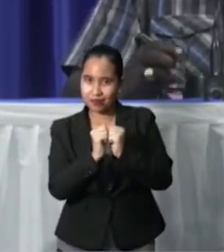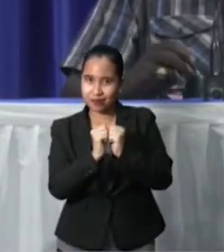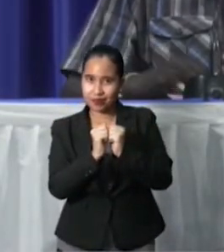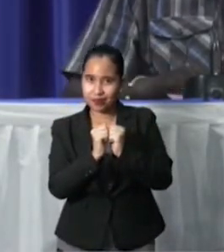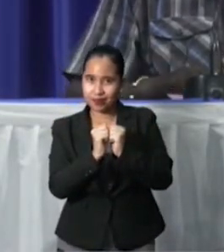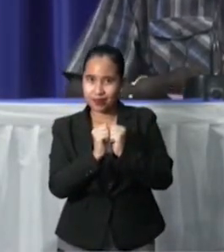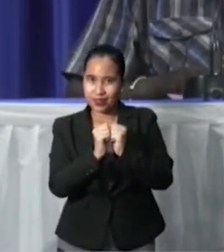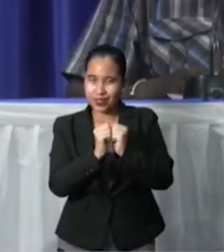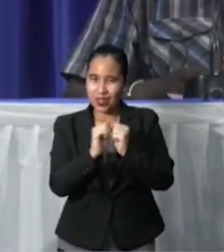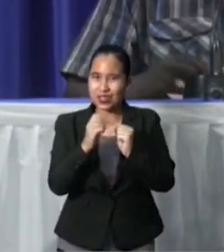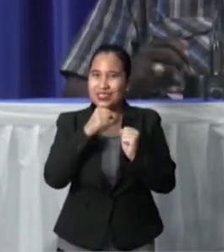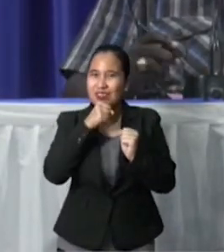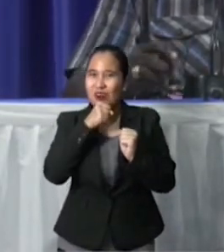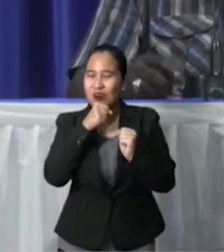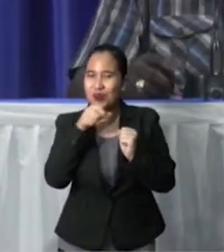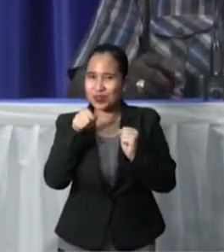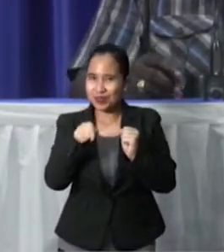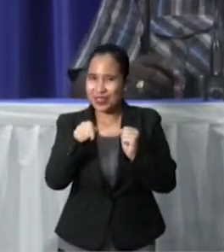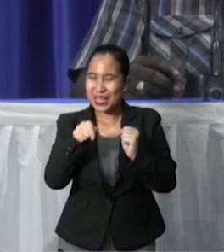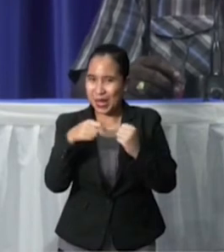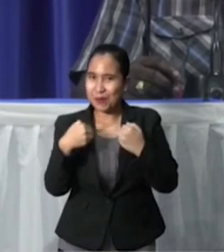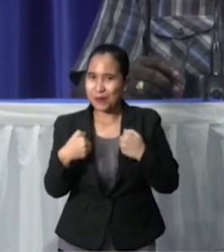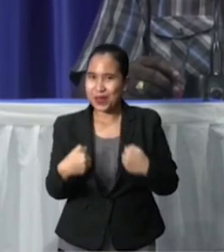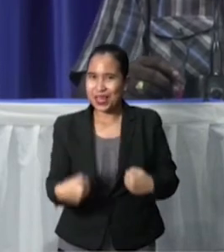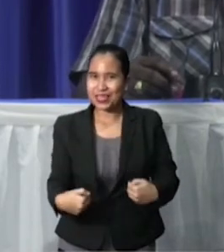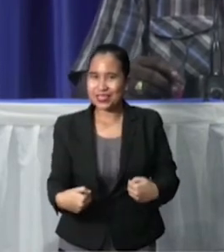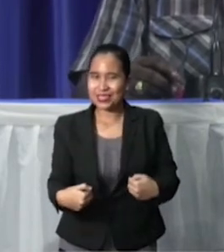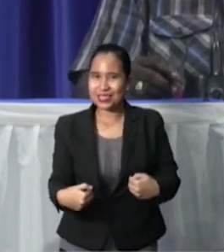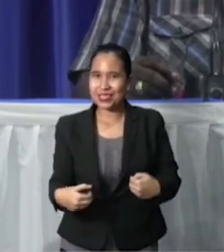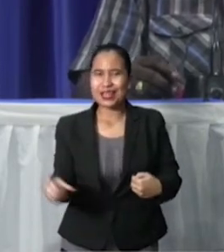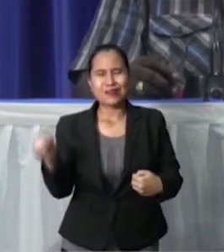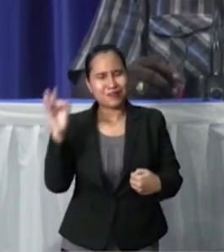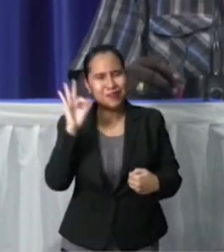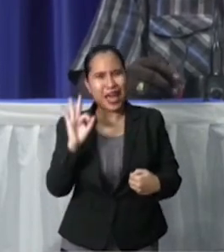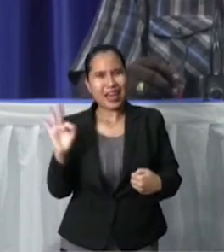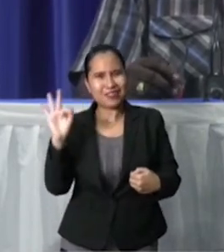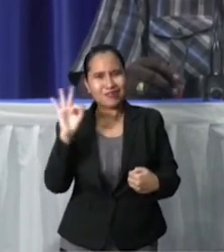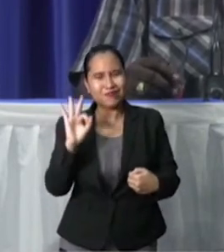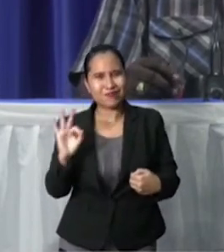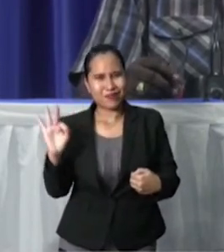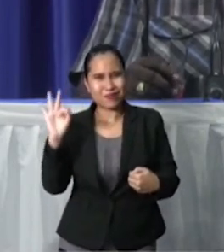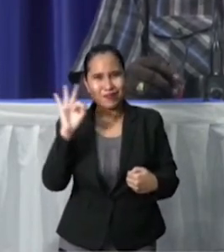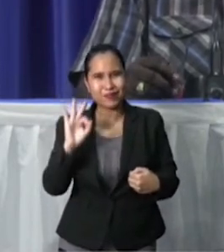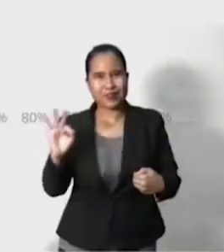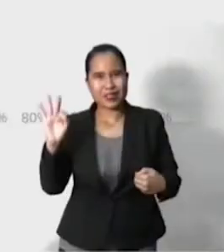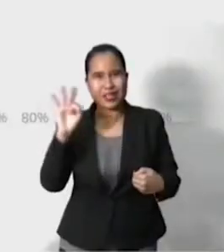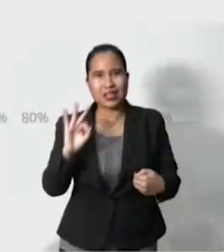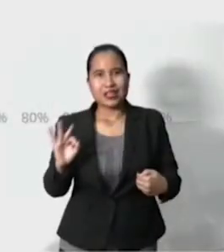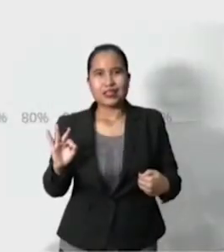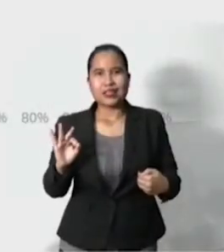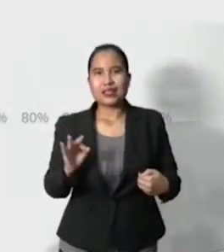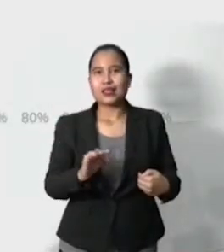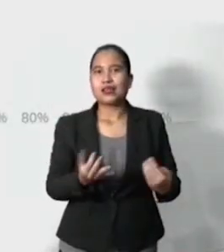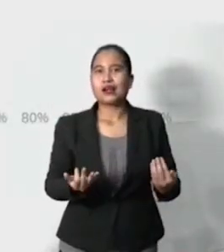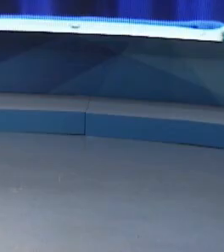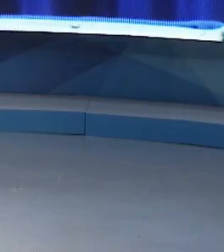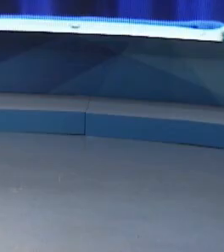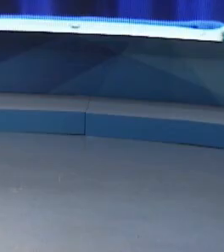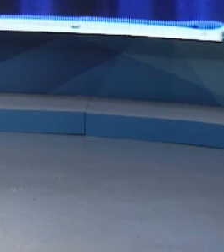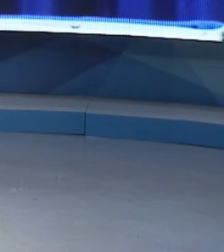rond die leeftijd. Dat zijn vaker mensen die dus ernstig obese zijn en of diabetes of hypertensie hebben.